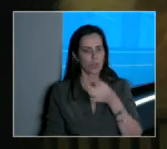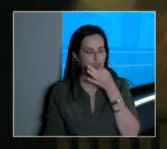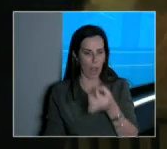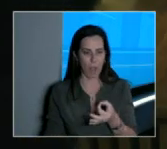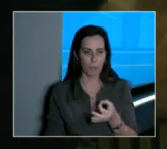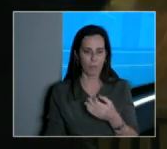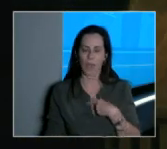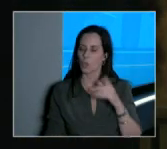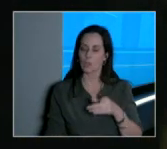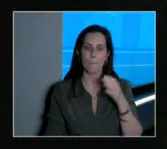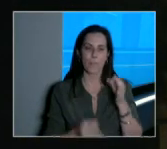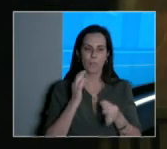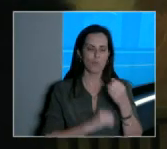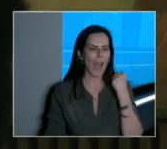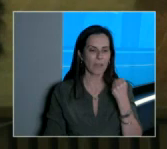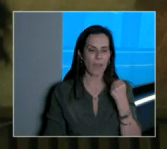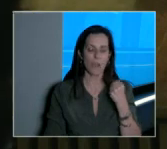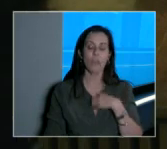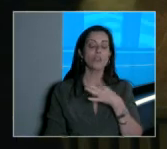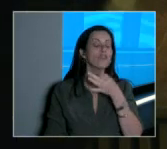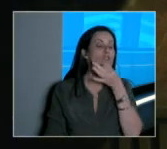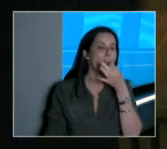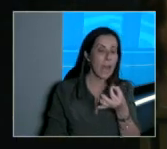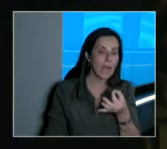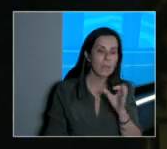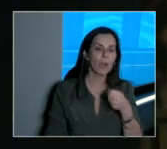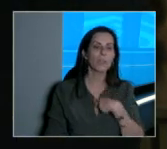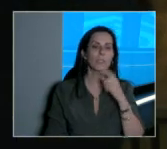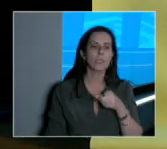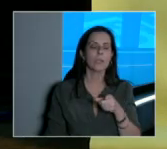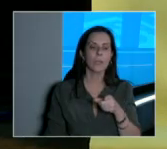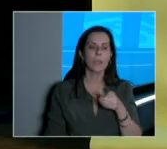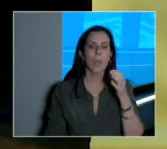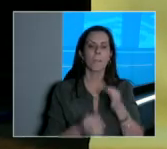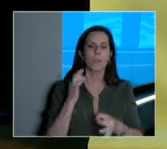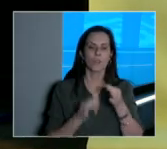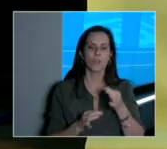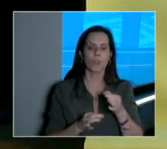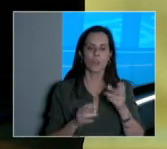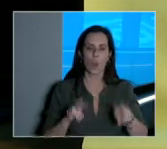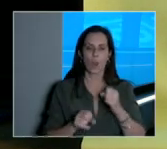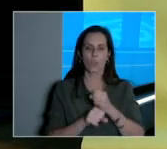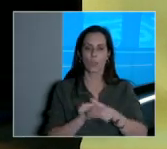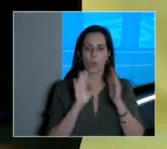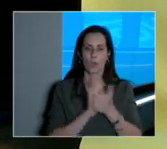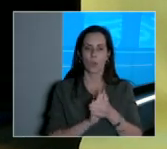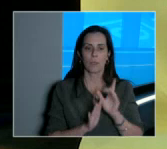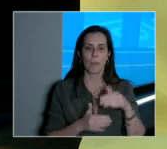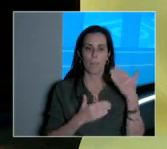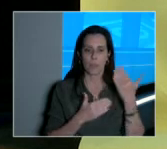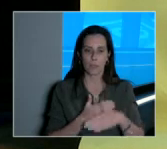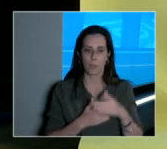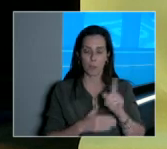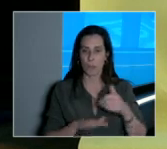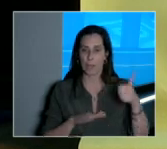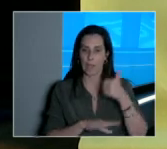האם אנחנו צריכים בית משפט חזק, השאלה היא אם אנחנו צריכים בית משפט שהוא כל יכול. האם בסופו של דבר